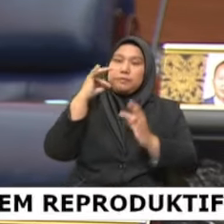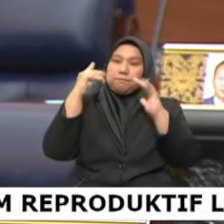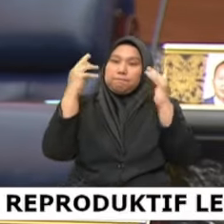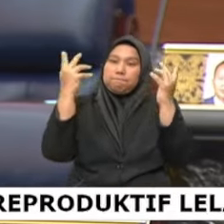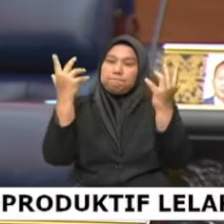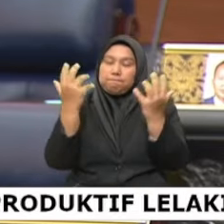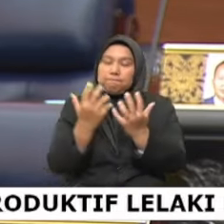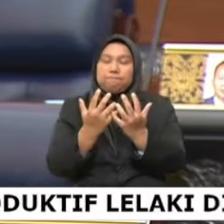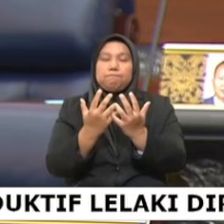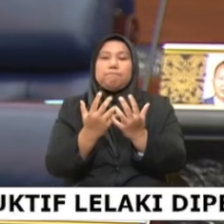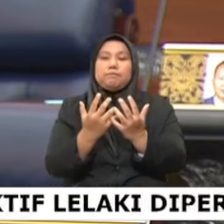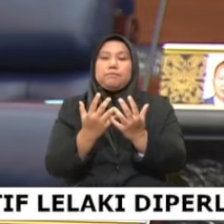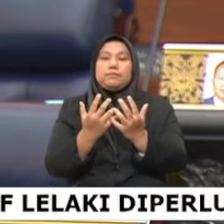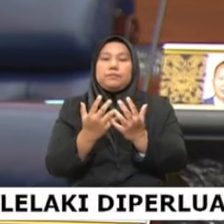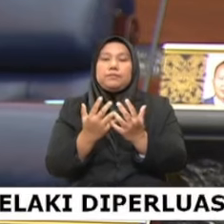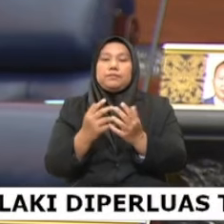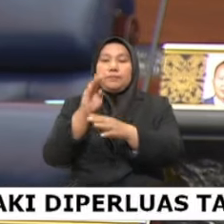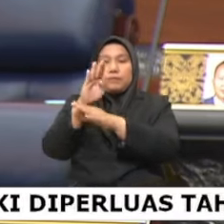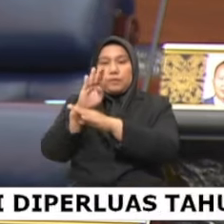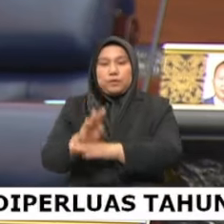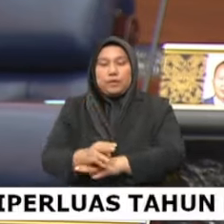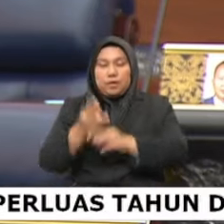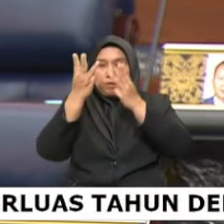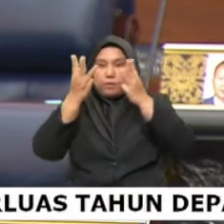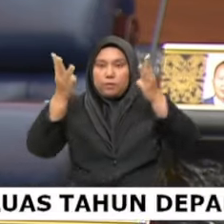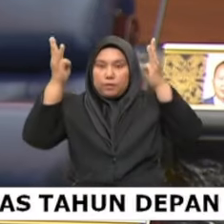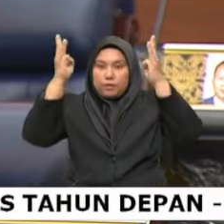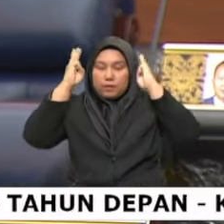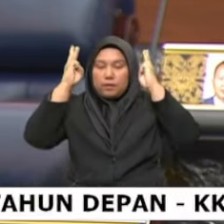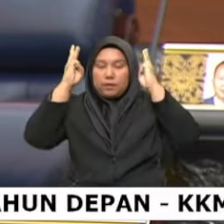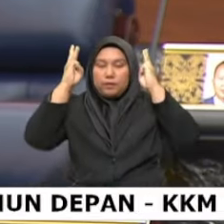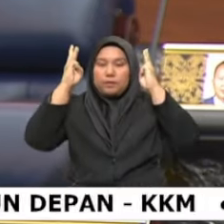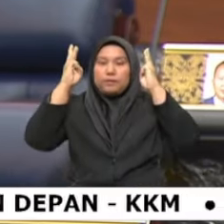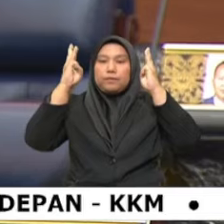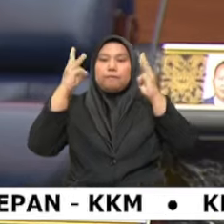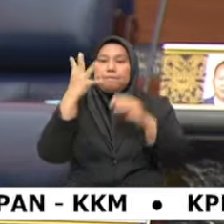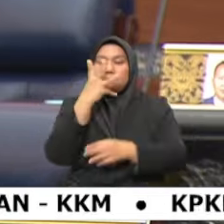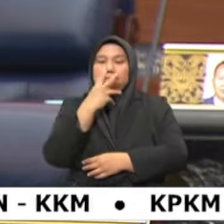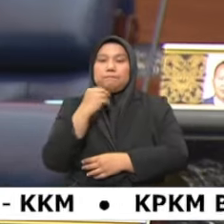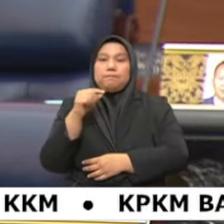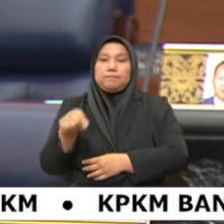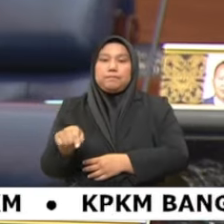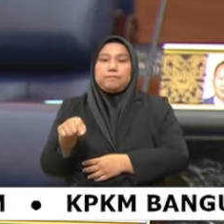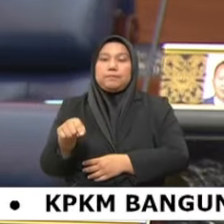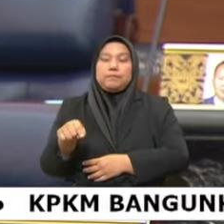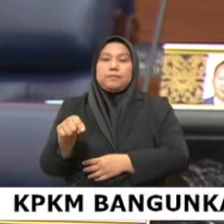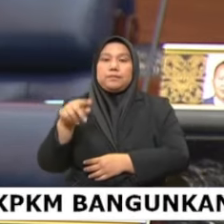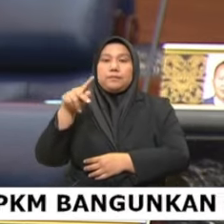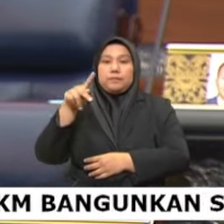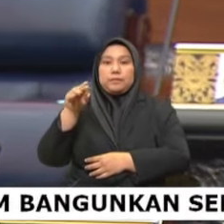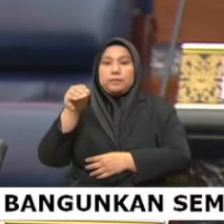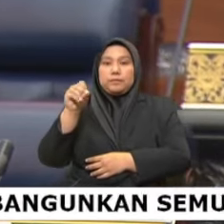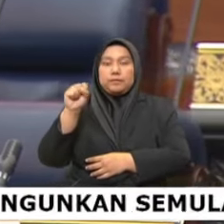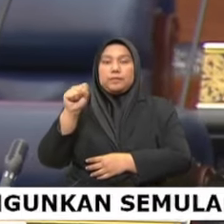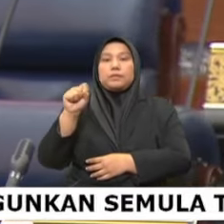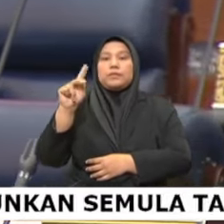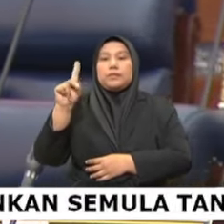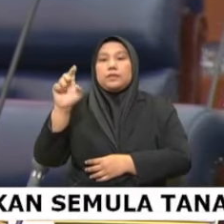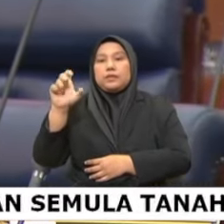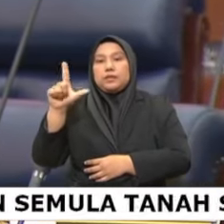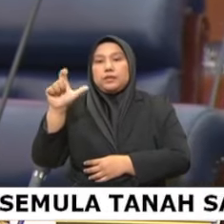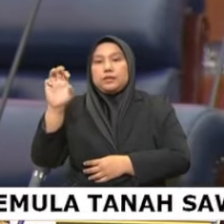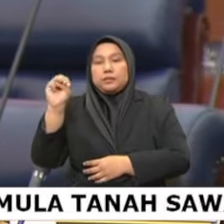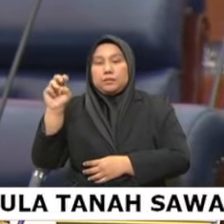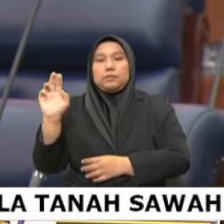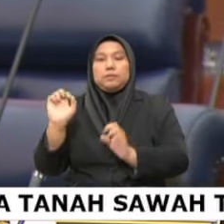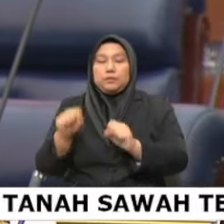mempesona serta budaya orang asli yang unik, Pos Kuala Mu berpotensi menjadi daya tarikan utama di kawasan Sungai